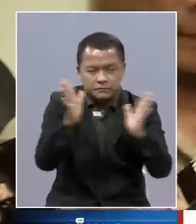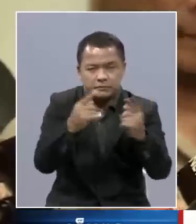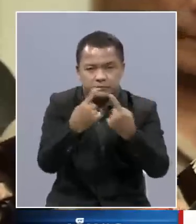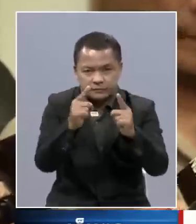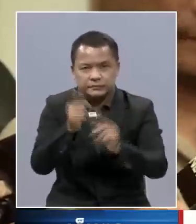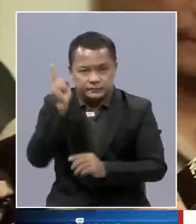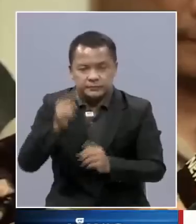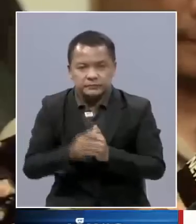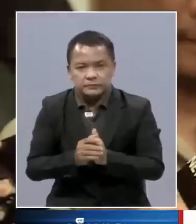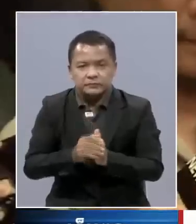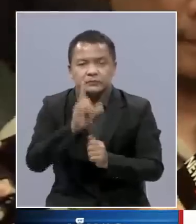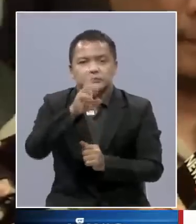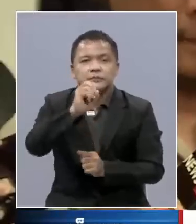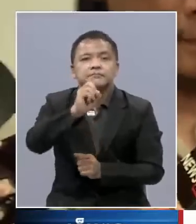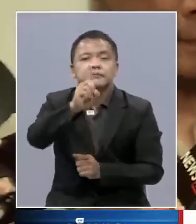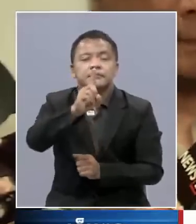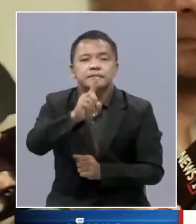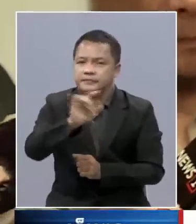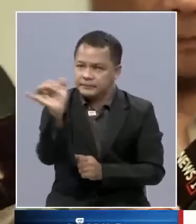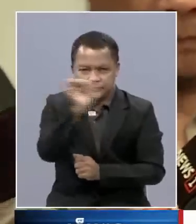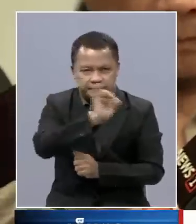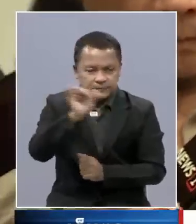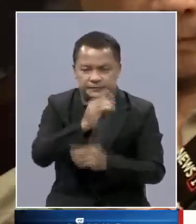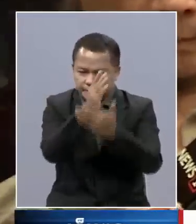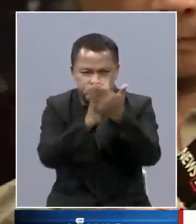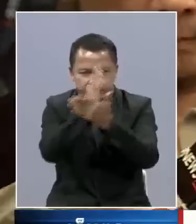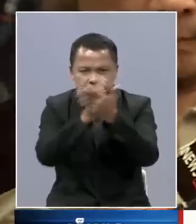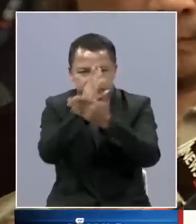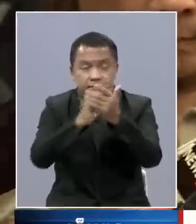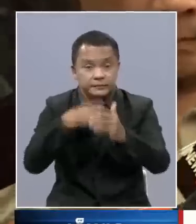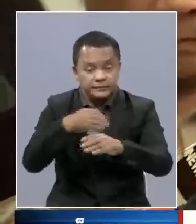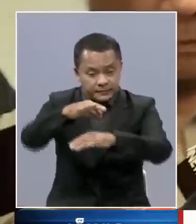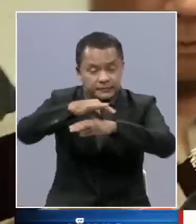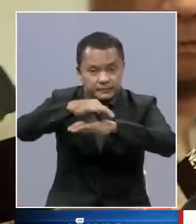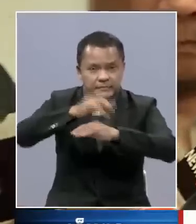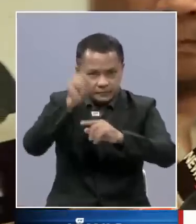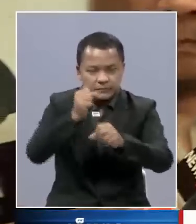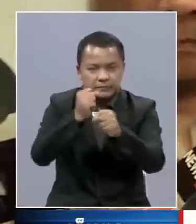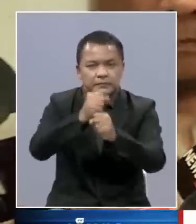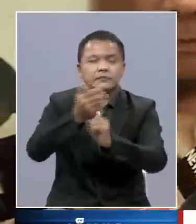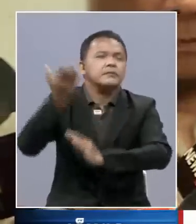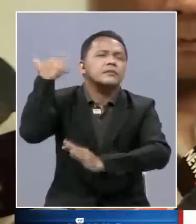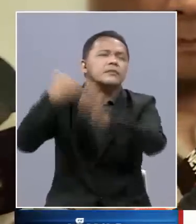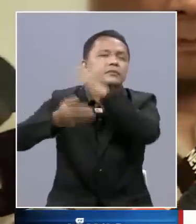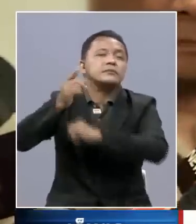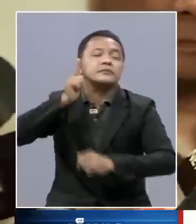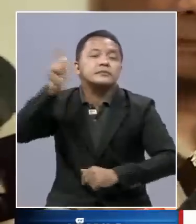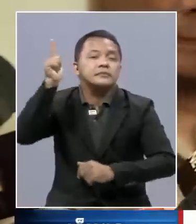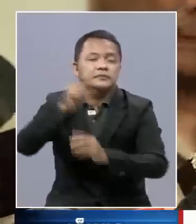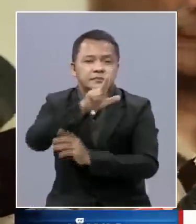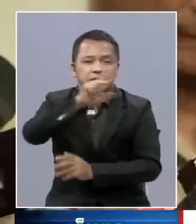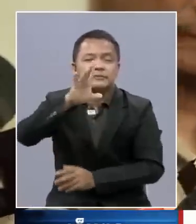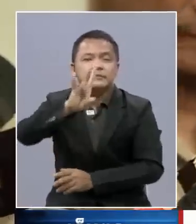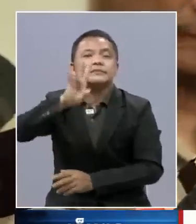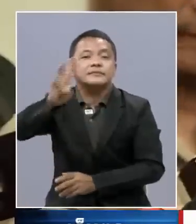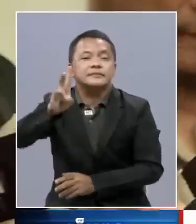นี่ย151เสียงยังไม่เกินครึ่งถ้าอยากได้ทุกตำแหน่งต้องทำให้ได้แบบนู่นครับสมัยไทยรักไทย